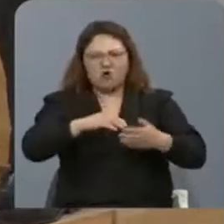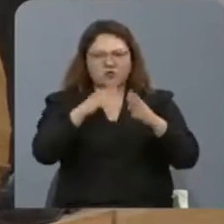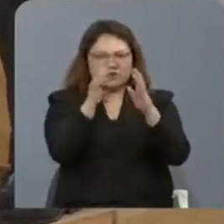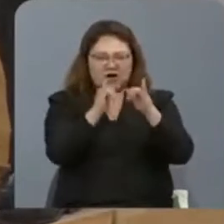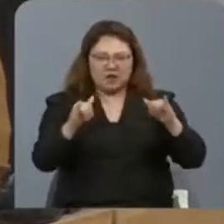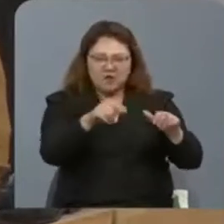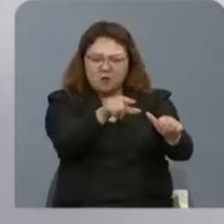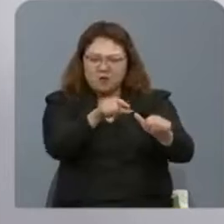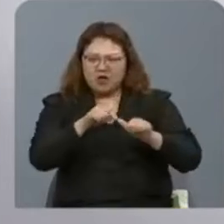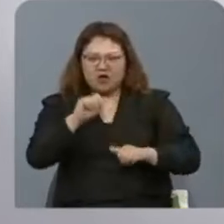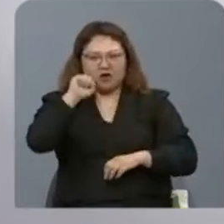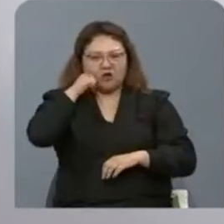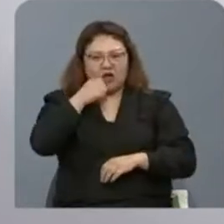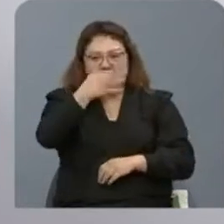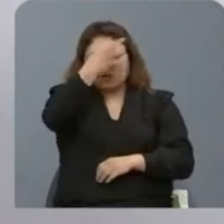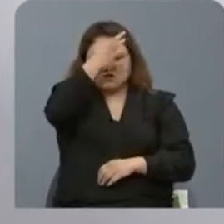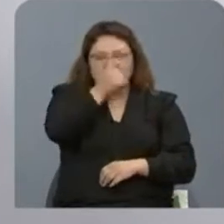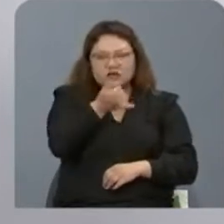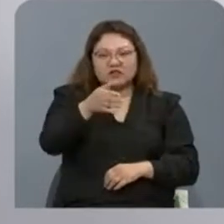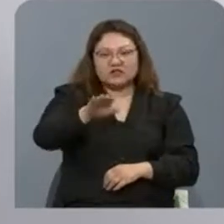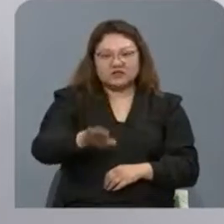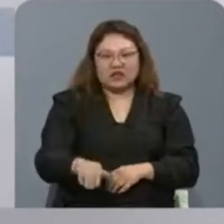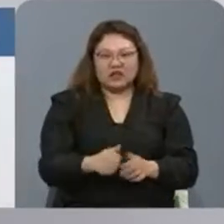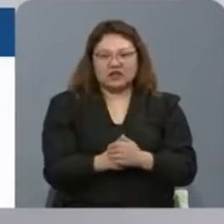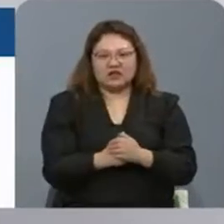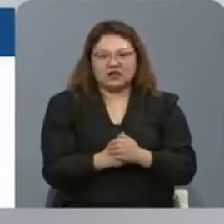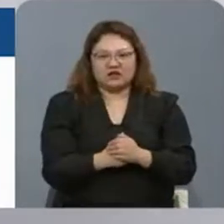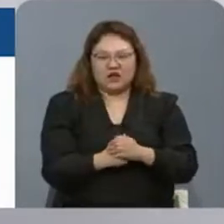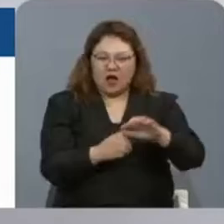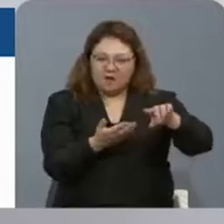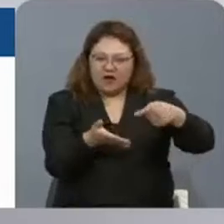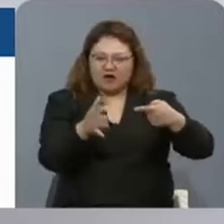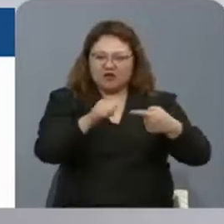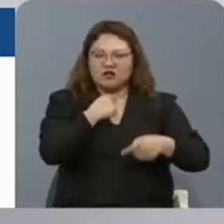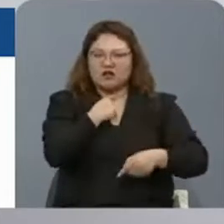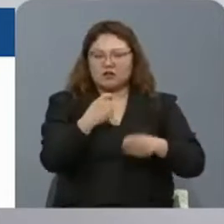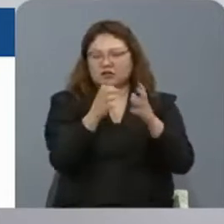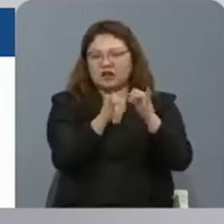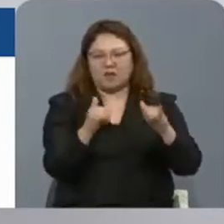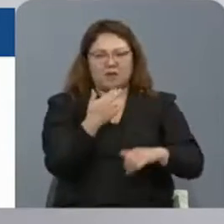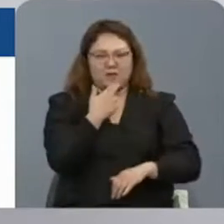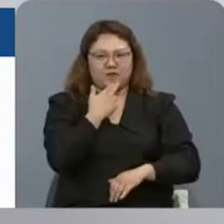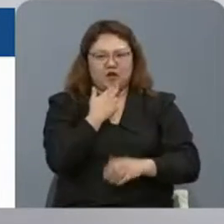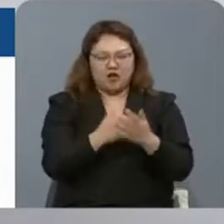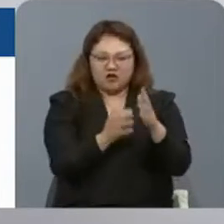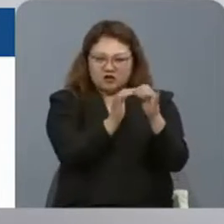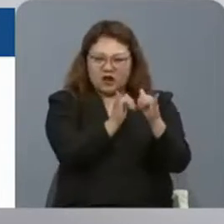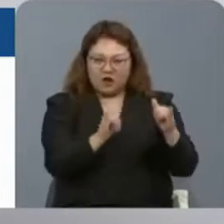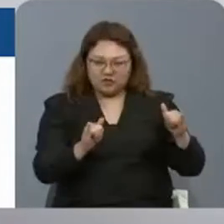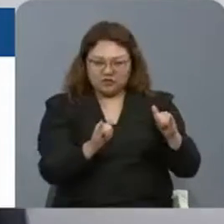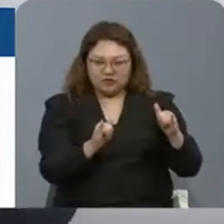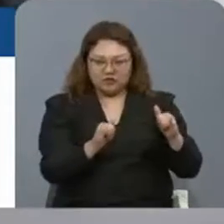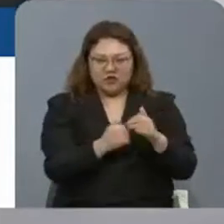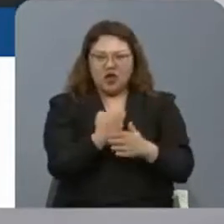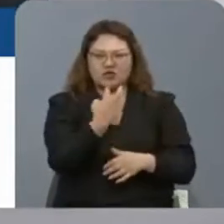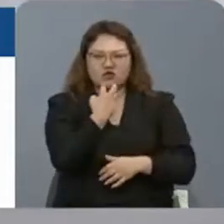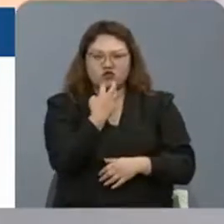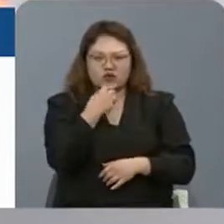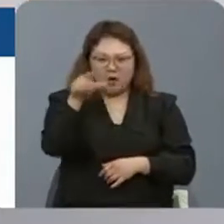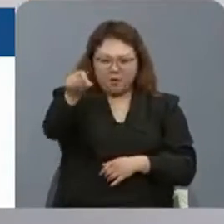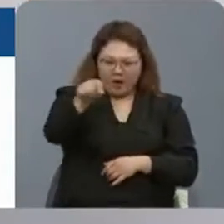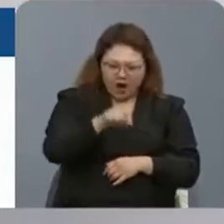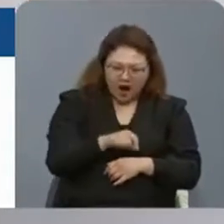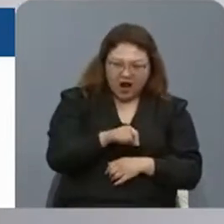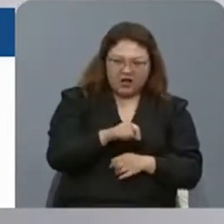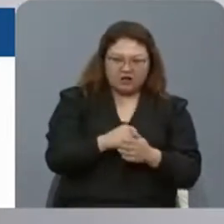토로했습니다. 기술은 있으나 100억대를 경험해본 인력들이 없는 거예요. 그 인력들을 데리려고 서울에서 5달 아무리